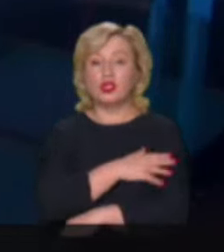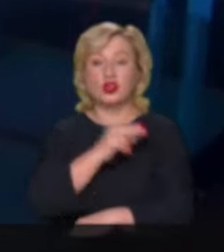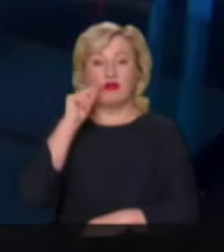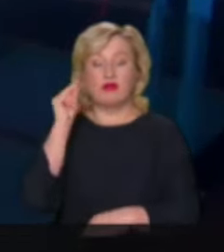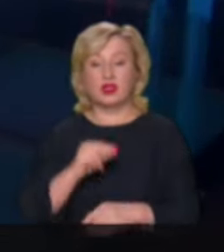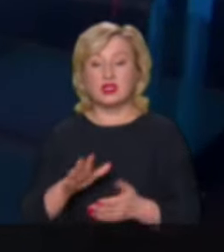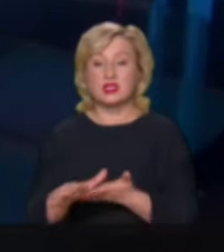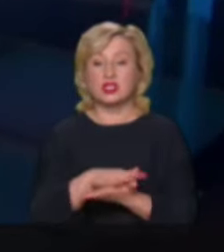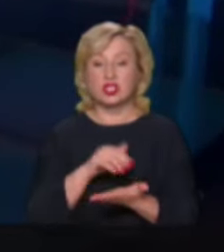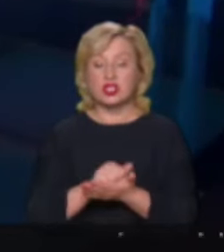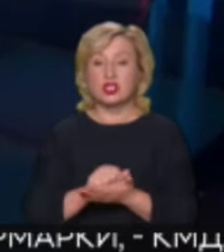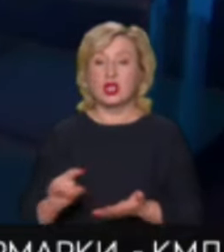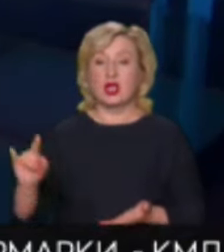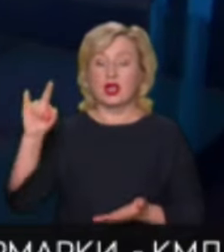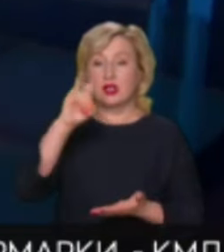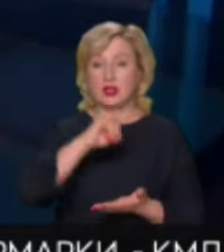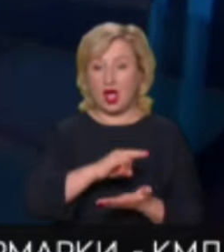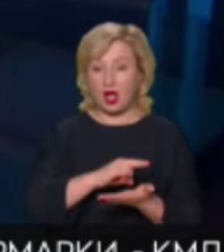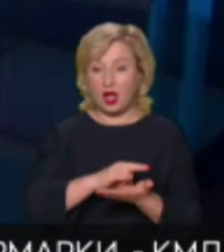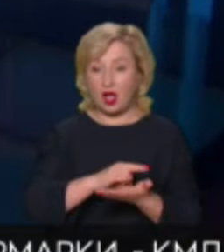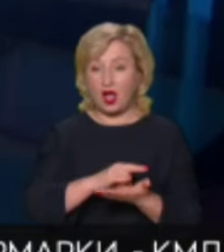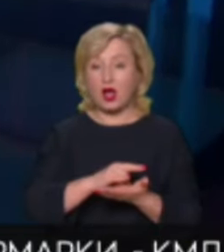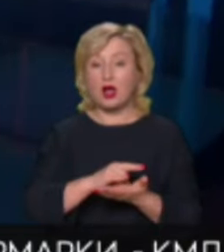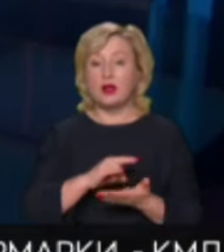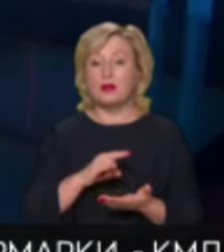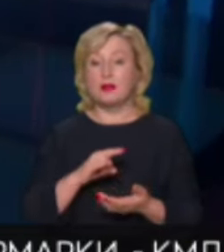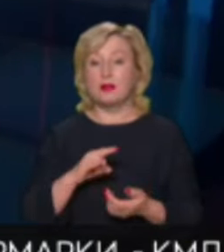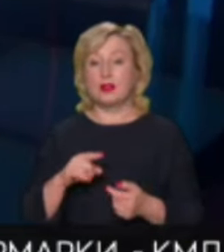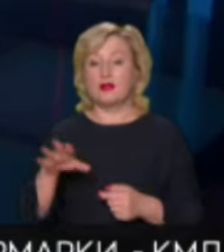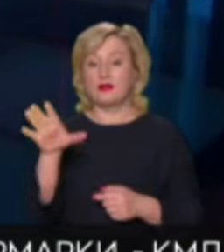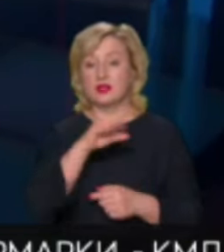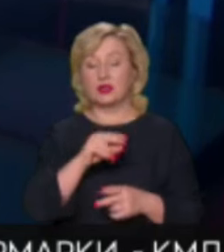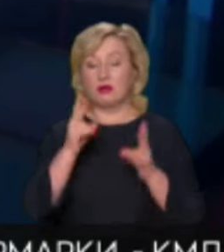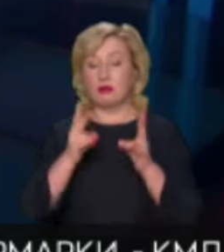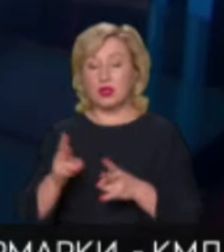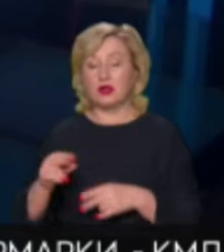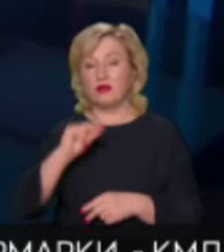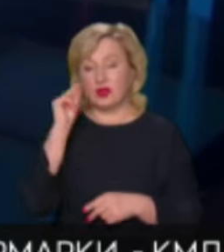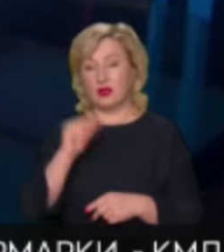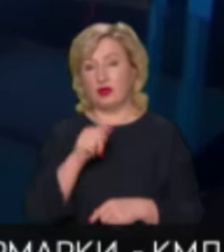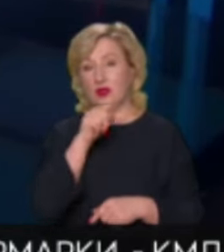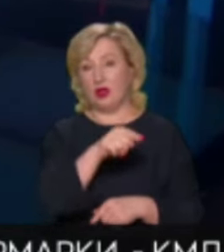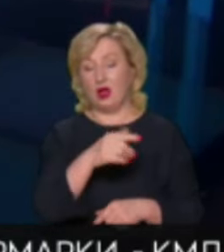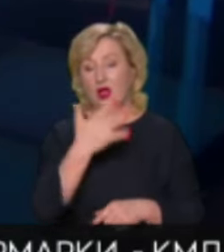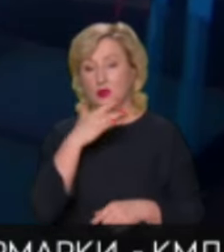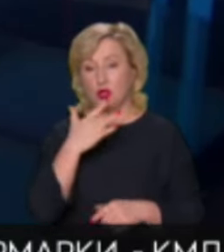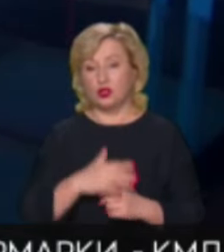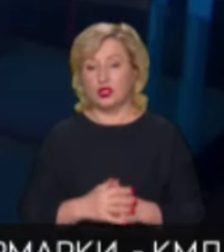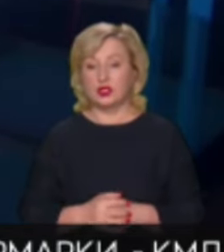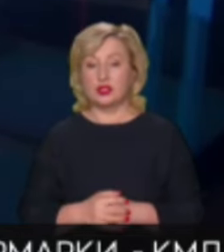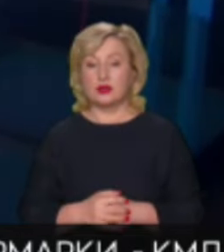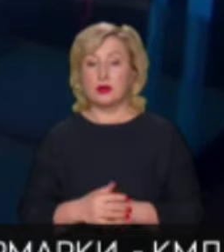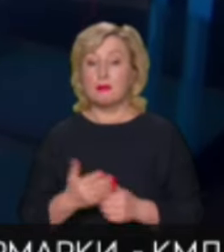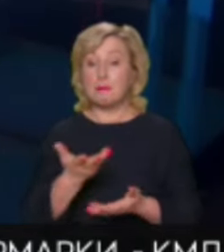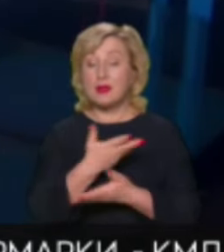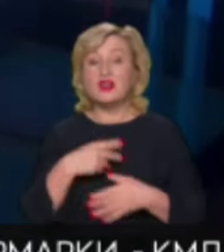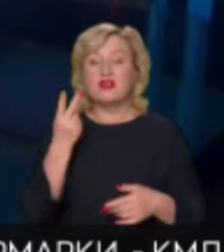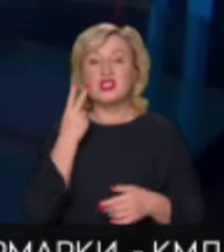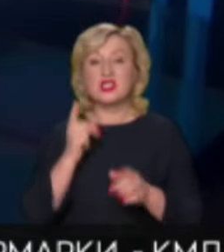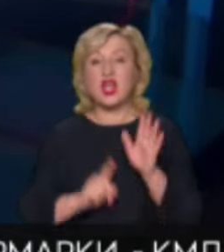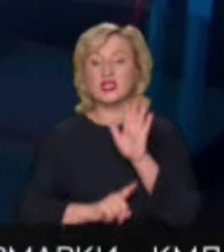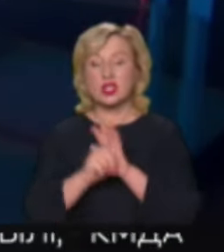знищенні літака L-76, а взагалі у всіх бідах винні винятково Сполучені Штати. Ми завжди спочатку